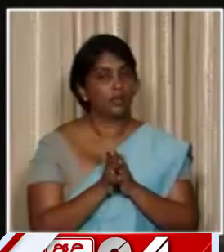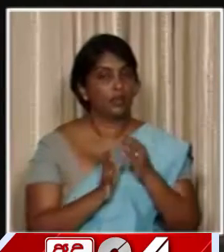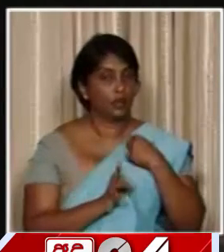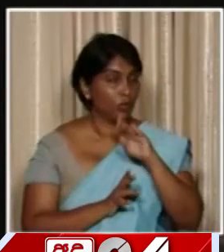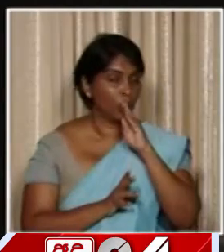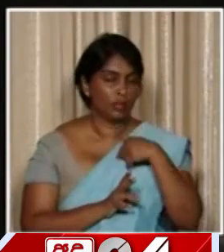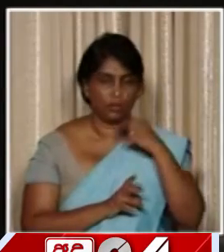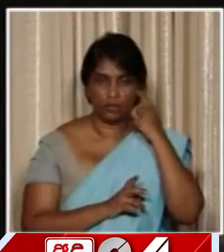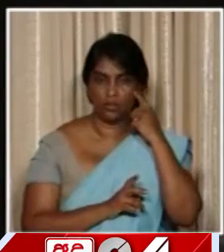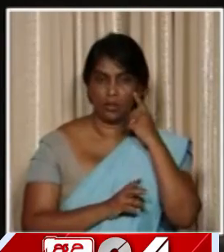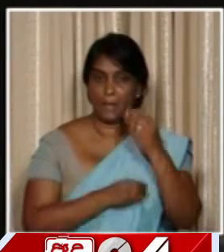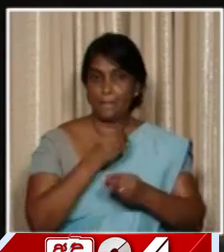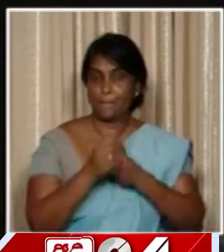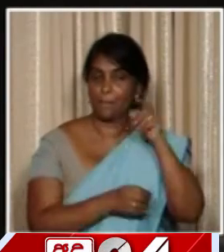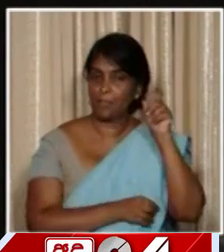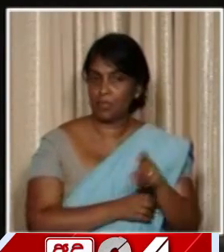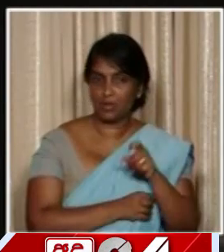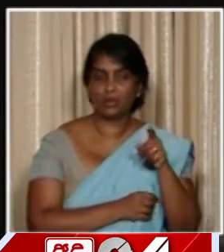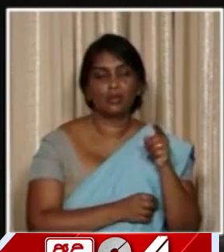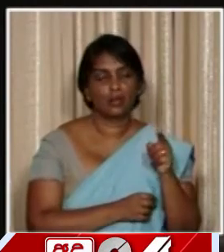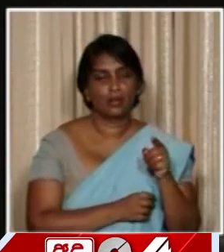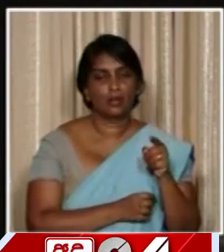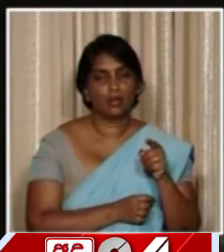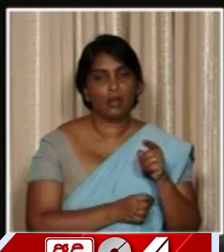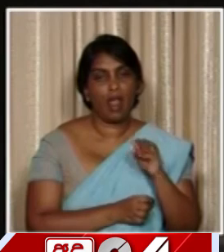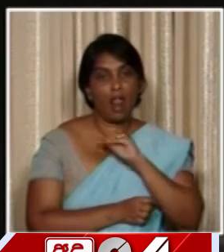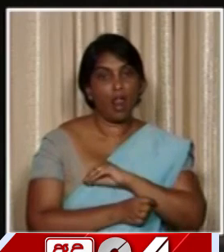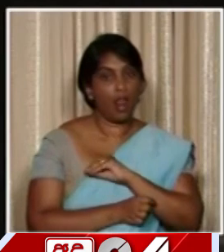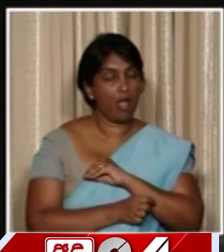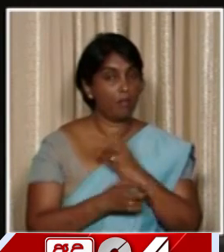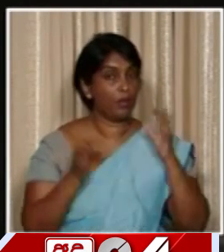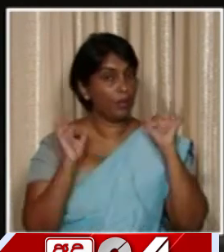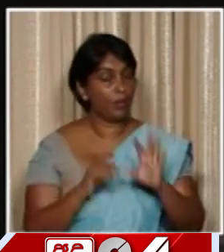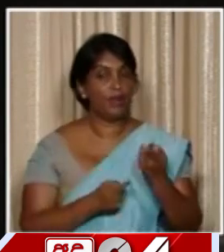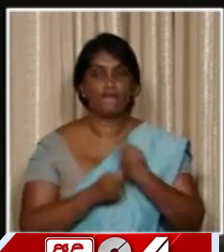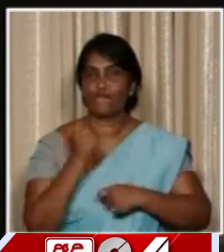දැනගන්න ඕන කිසිම ව්‍යාපාරිකයෙක් ගරු නියෝජ්‍ය කතානායකතුමනි ලාභ ලබන්නේ නැති